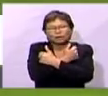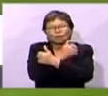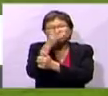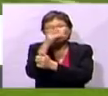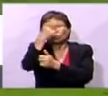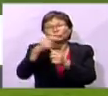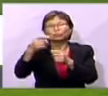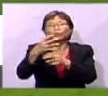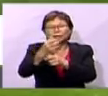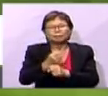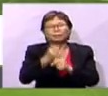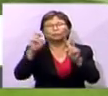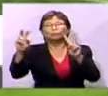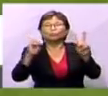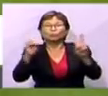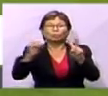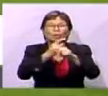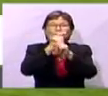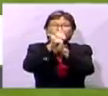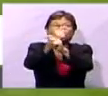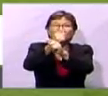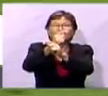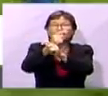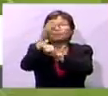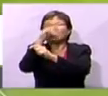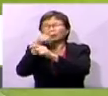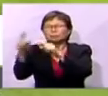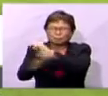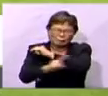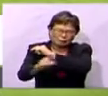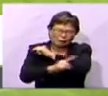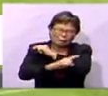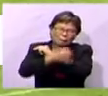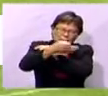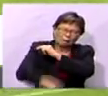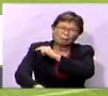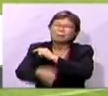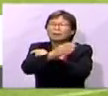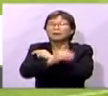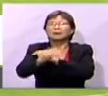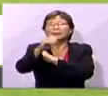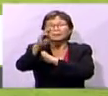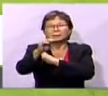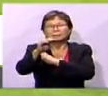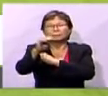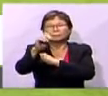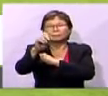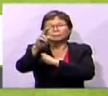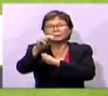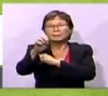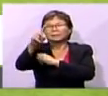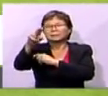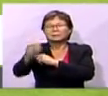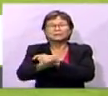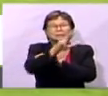untuk kedudukan 2-0. Pertahanan pasukan pelawat terus dihukum apabila Nasso Insa meletakkan JDT selesa